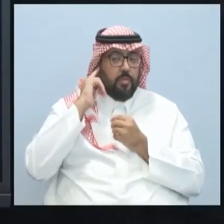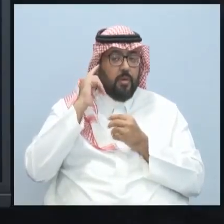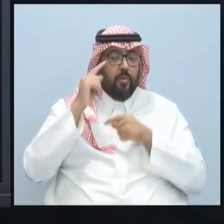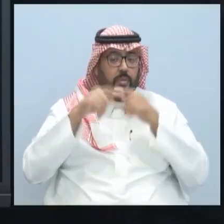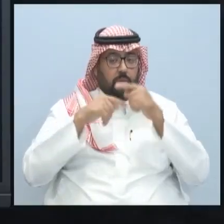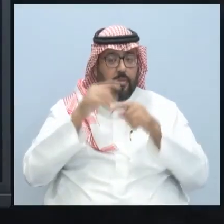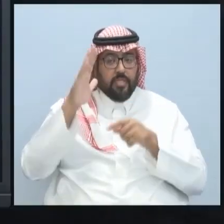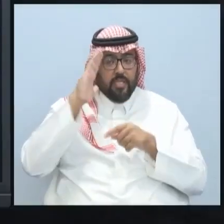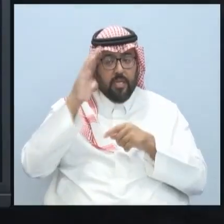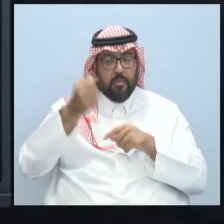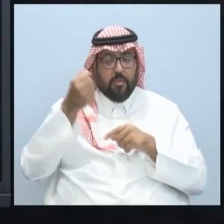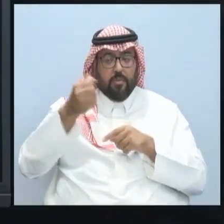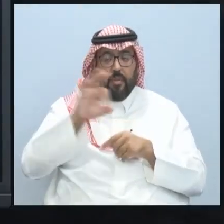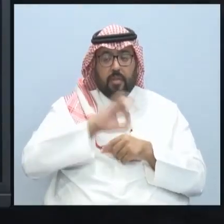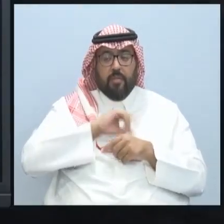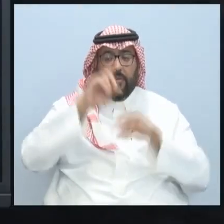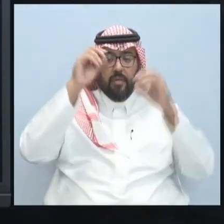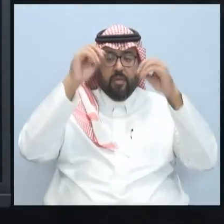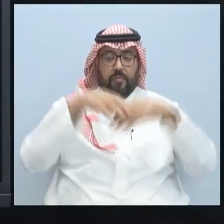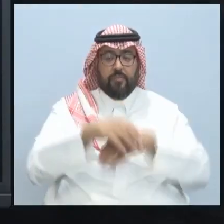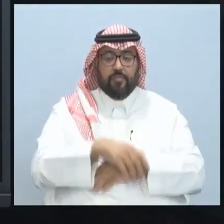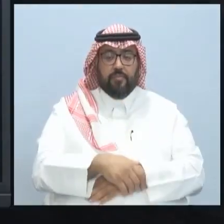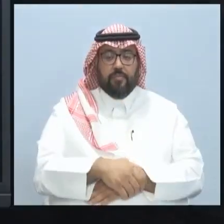والمتابعه والسلام عليكم ورحمه الله وبركاته